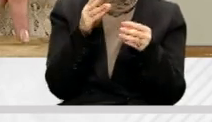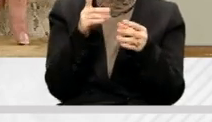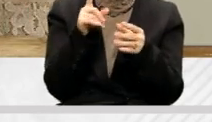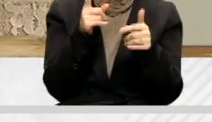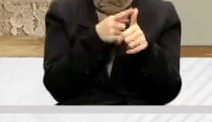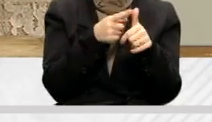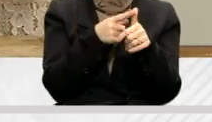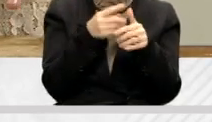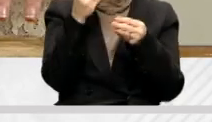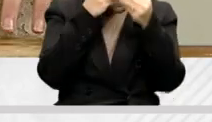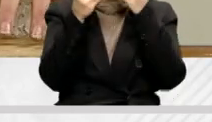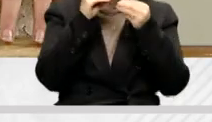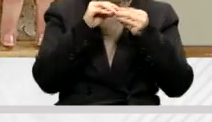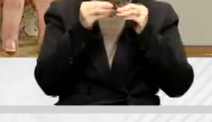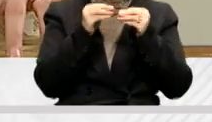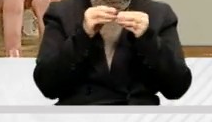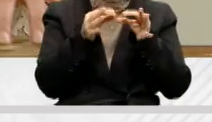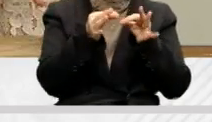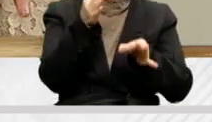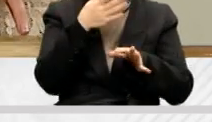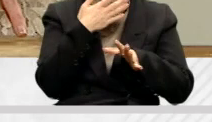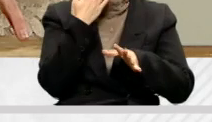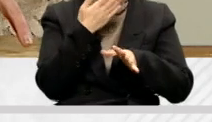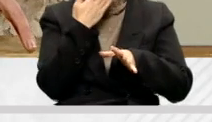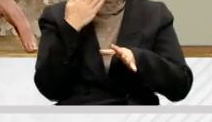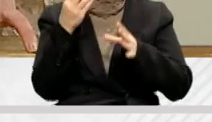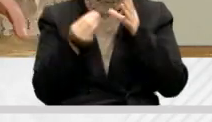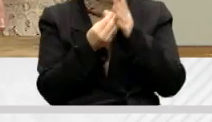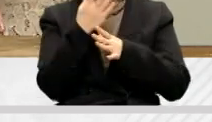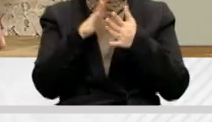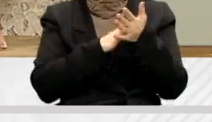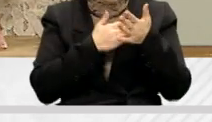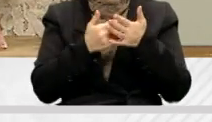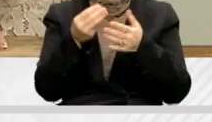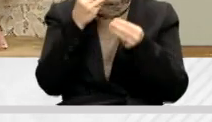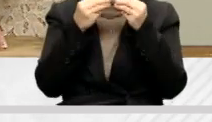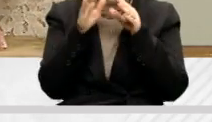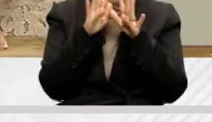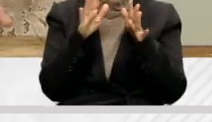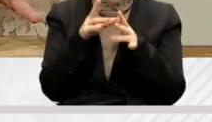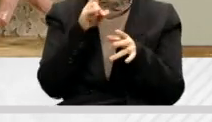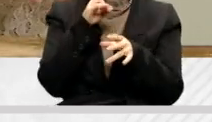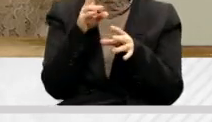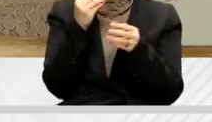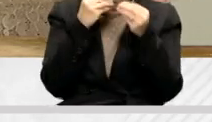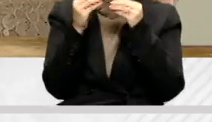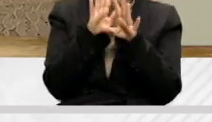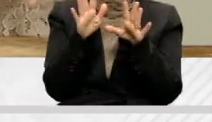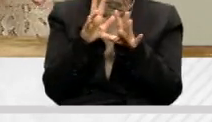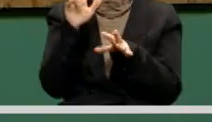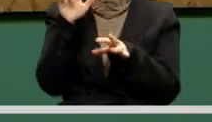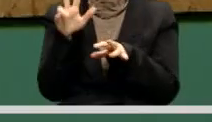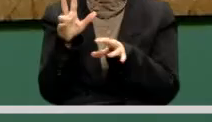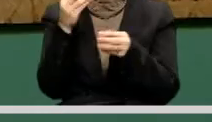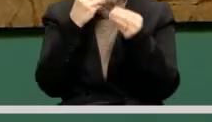Yani kişi, örnek veriyorum, sabah kahvaltısını atladı, öğlen yemeğini atladı. Saat 3-4 civarı bir yemek yedi. Bir de akşam eve geç gitti.